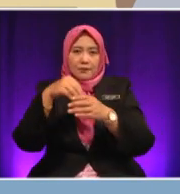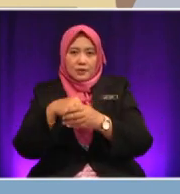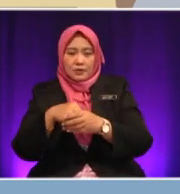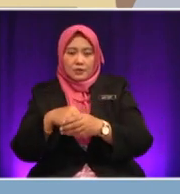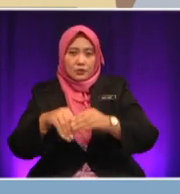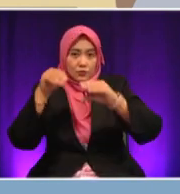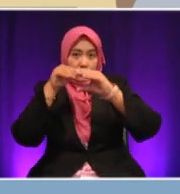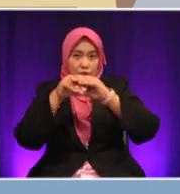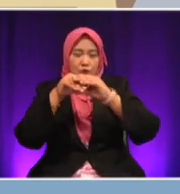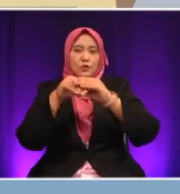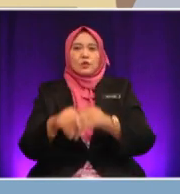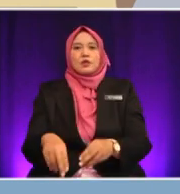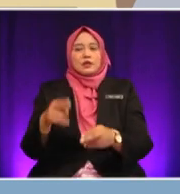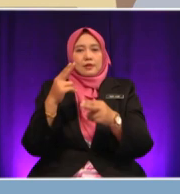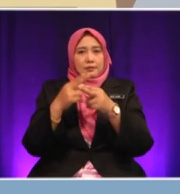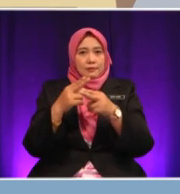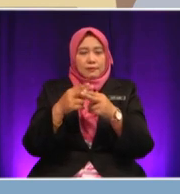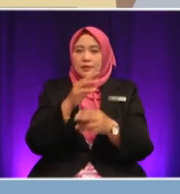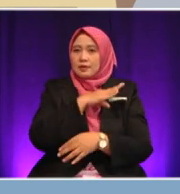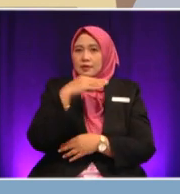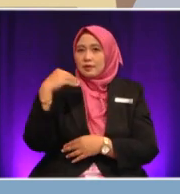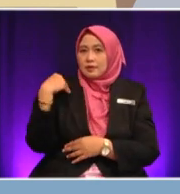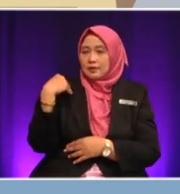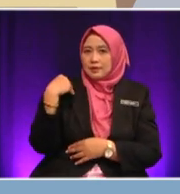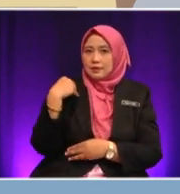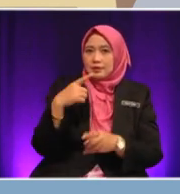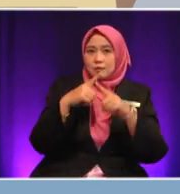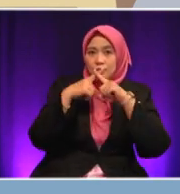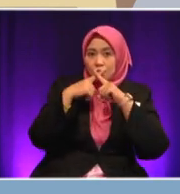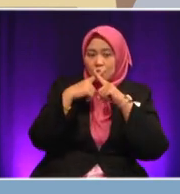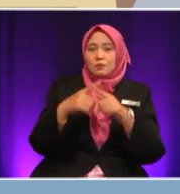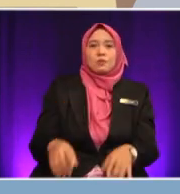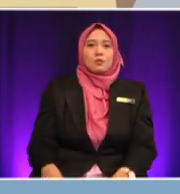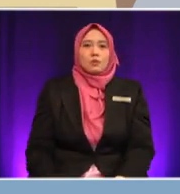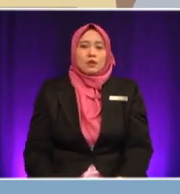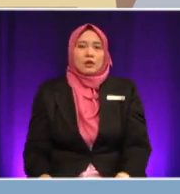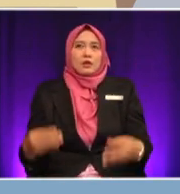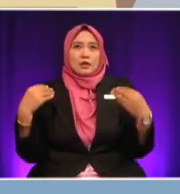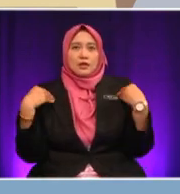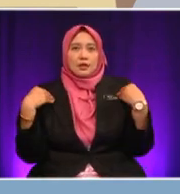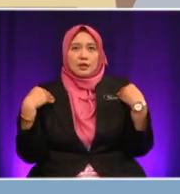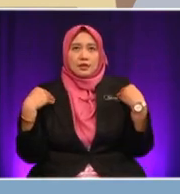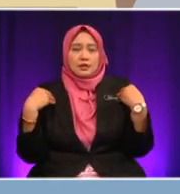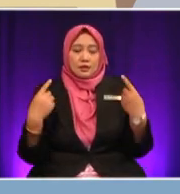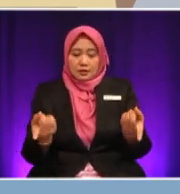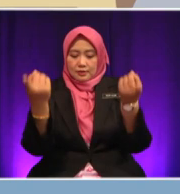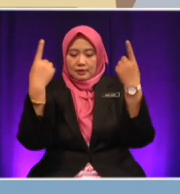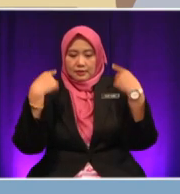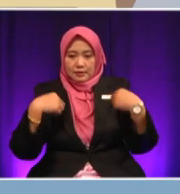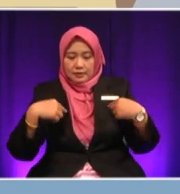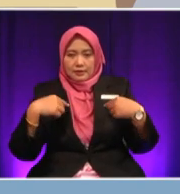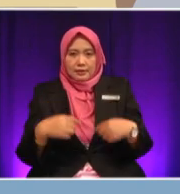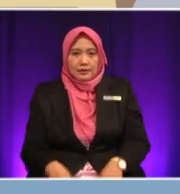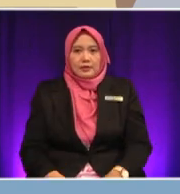lo pasti nanti dia akan tanya di dalam telepon kita akan sampai misi kayak telepon kita adakah anda adekah ini anda